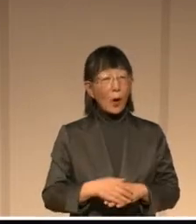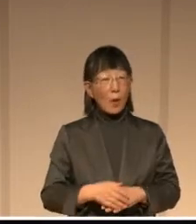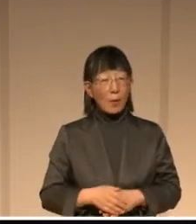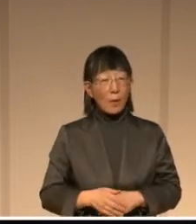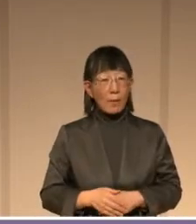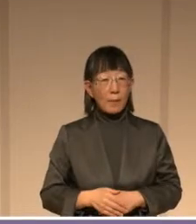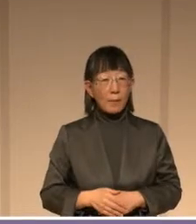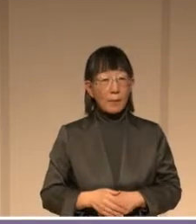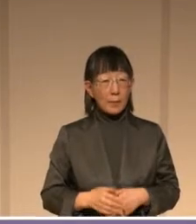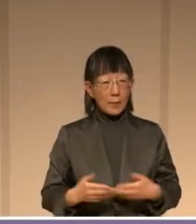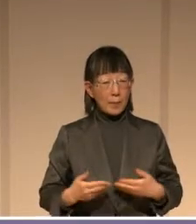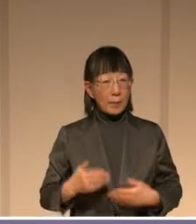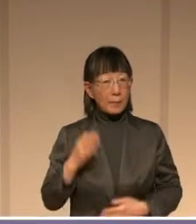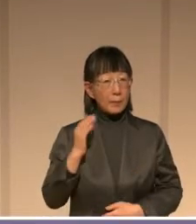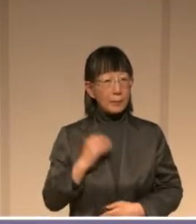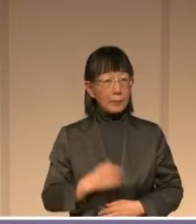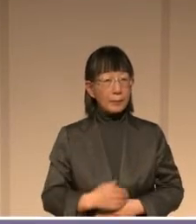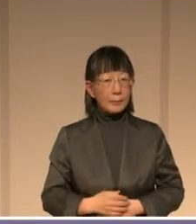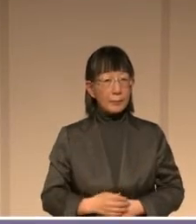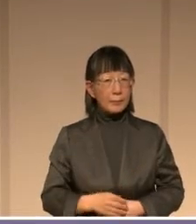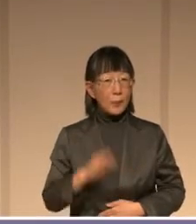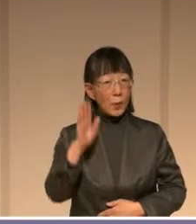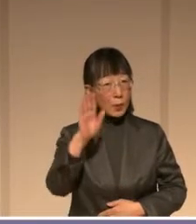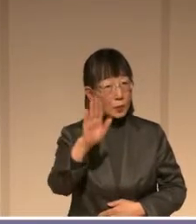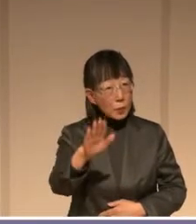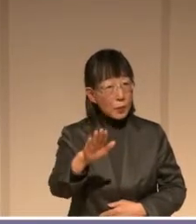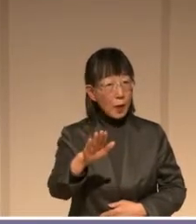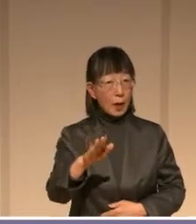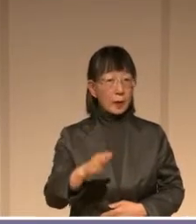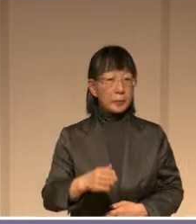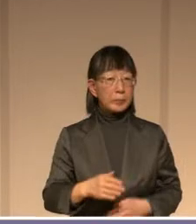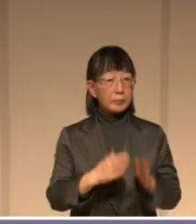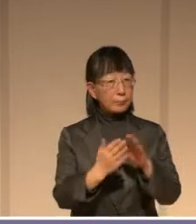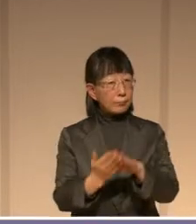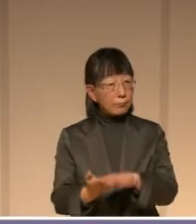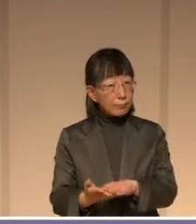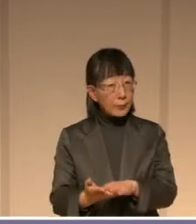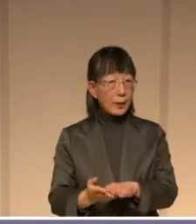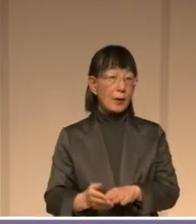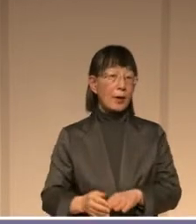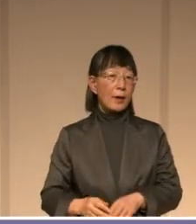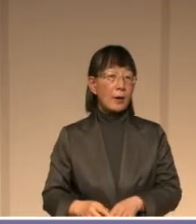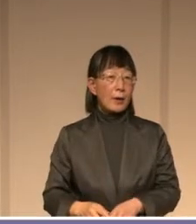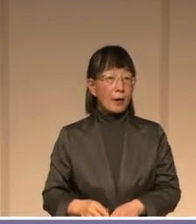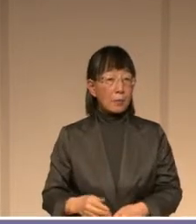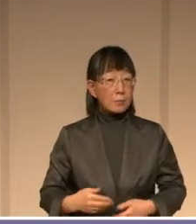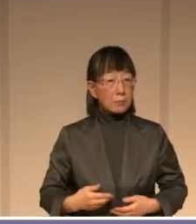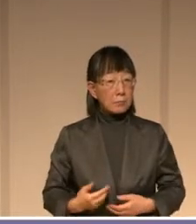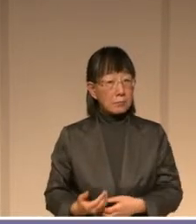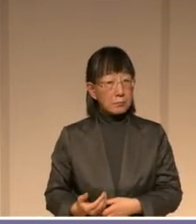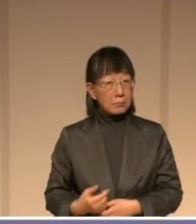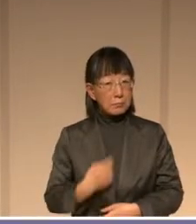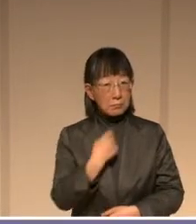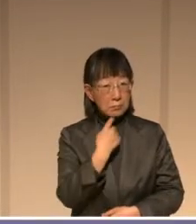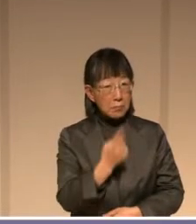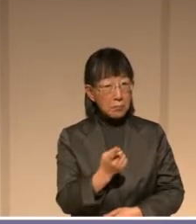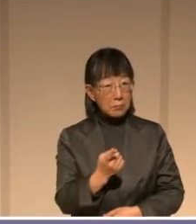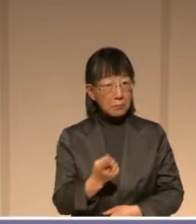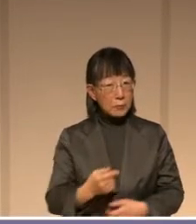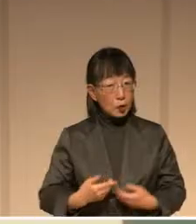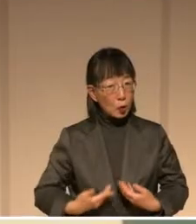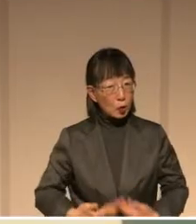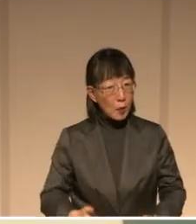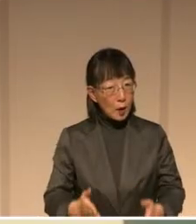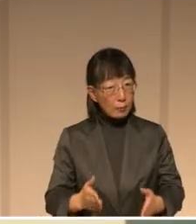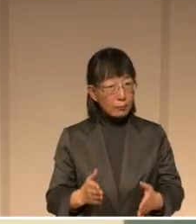生まれ変わるなら尊敬する人という項目があるんですけれど生まれ変わるなら大前校1尊敬する人は